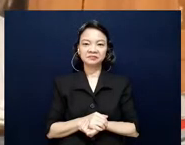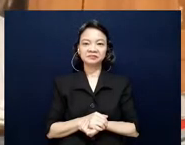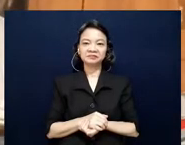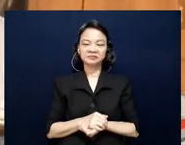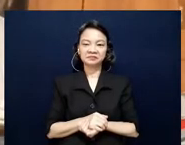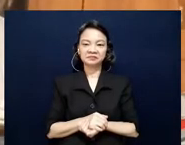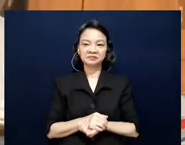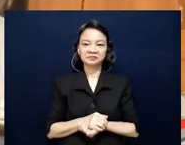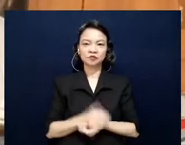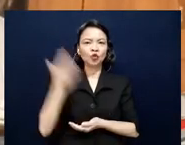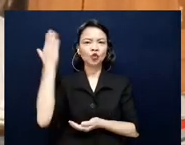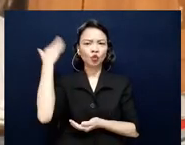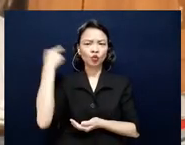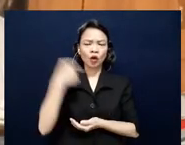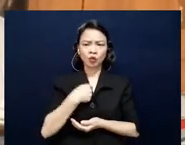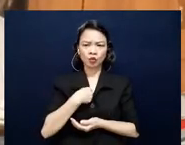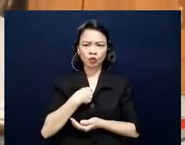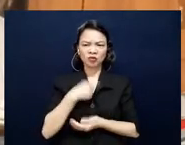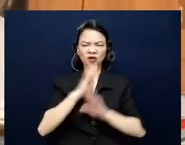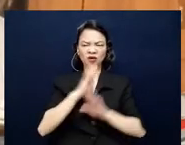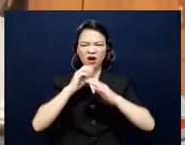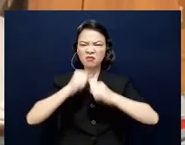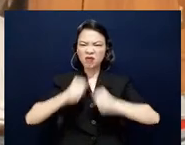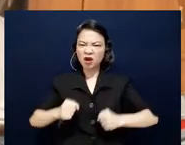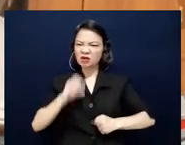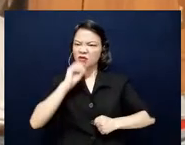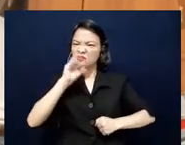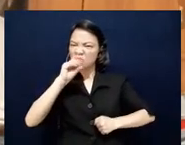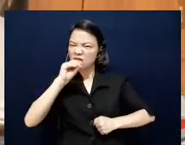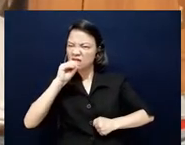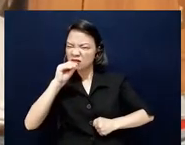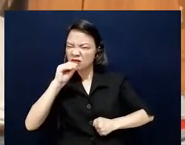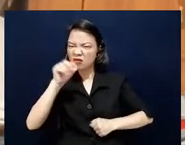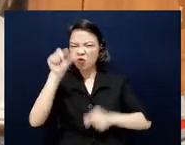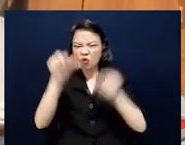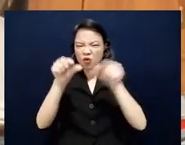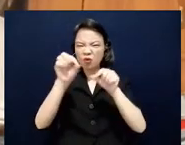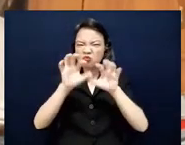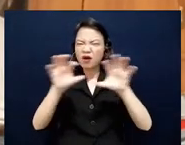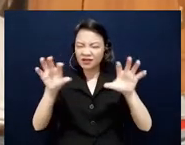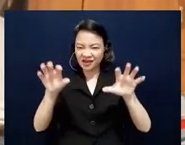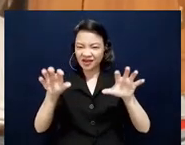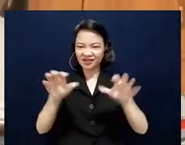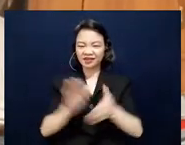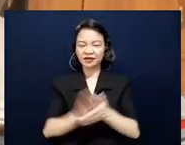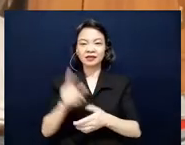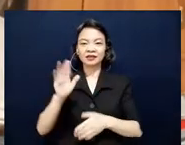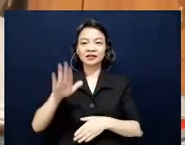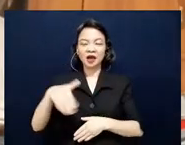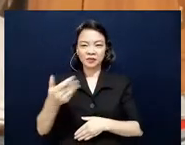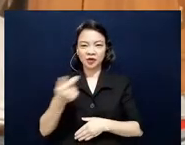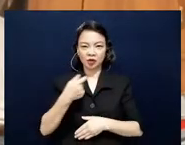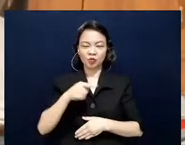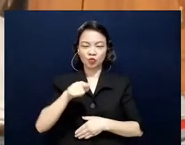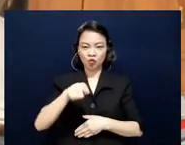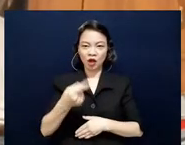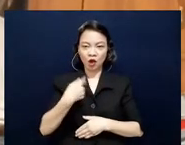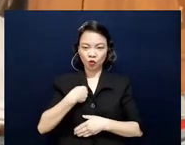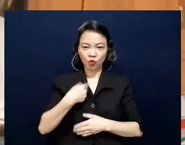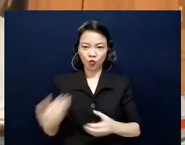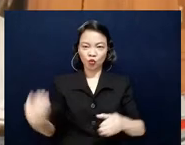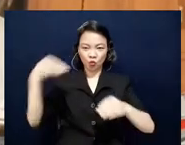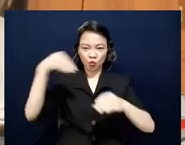Dulunya aku gak berani untuk berbicara di depan orang banyak. Tapi semenjak aku tergabung dalam Peer Educator Young